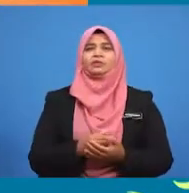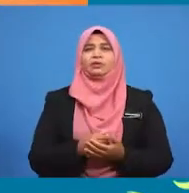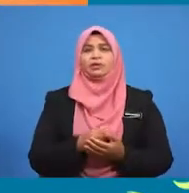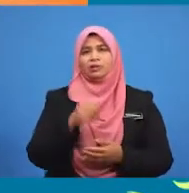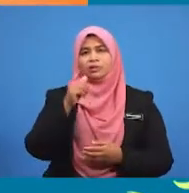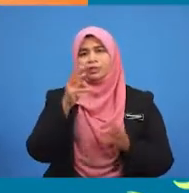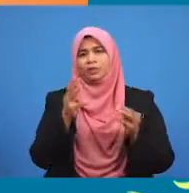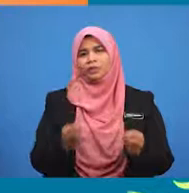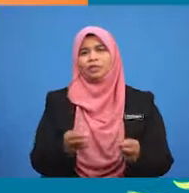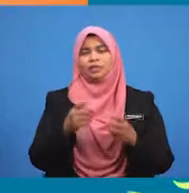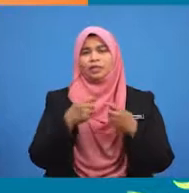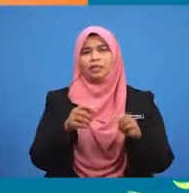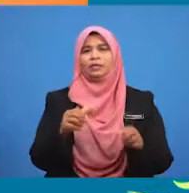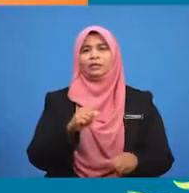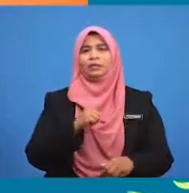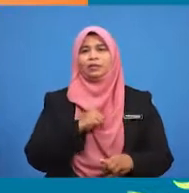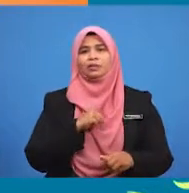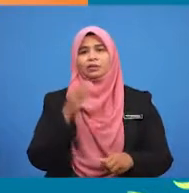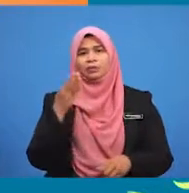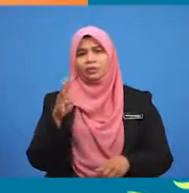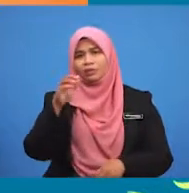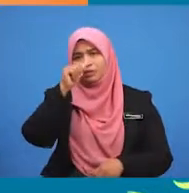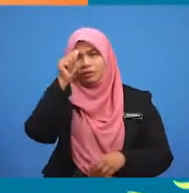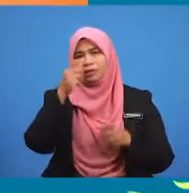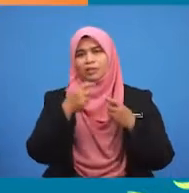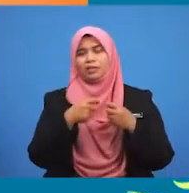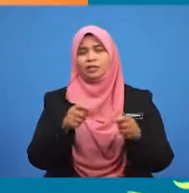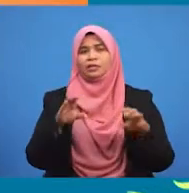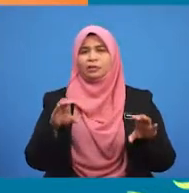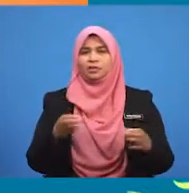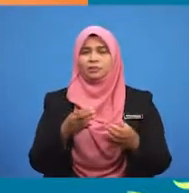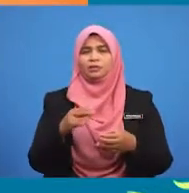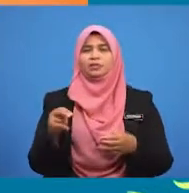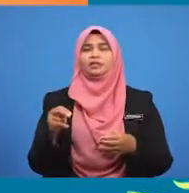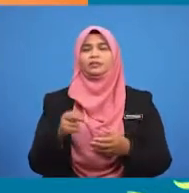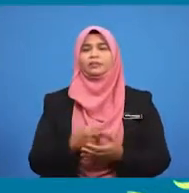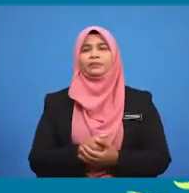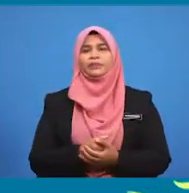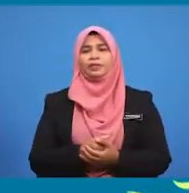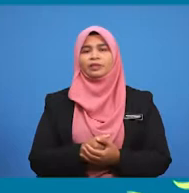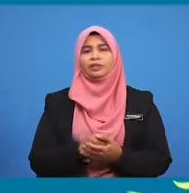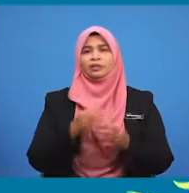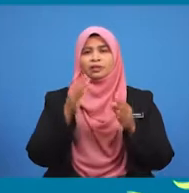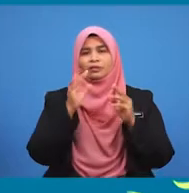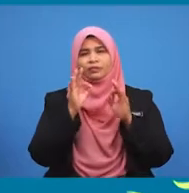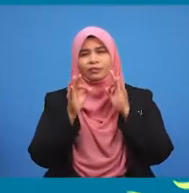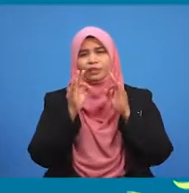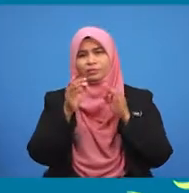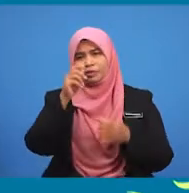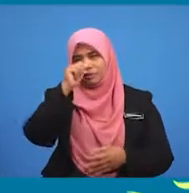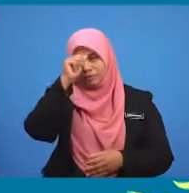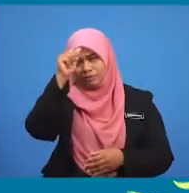menciptakannya sehingga mereka wujud di dalam alam yang fana ini. Firman Allah Subhanahu wa